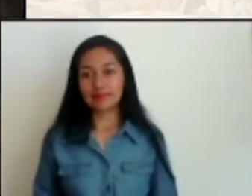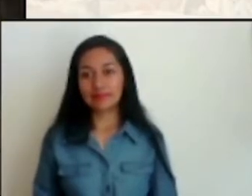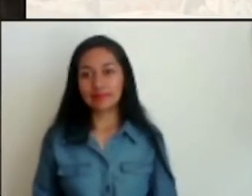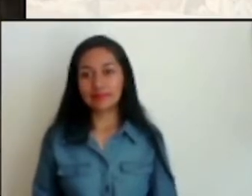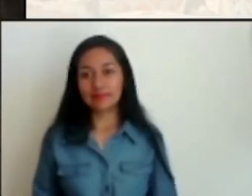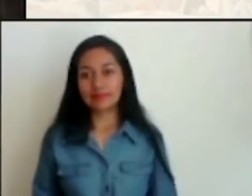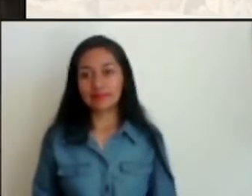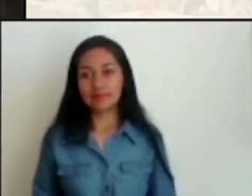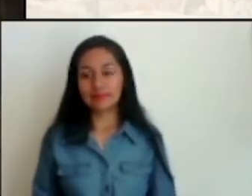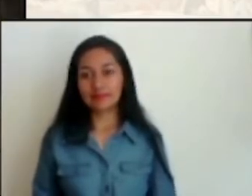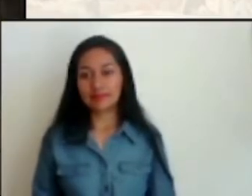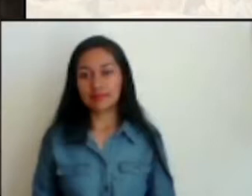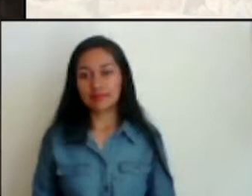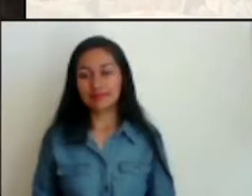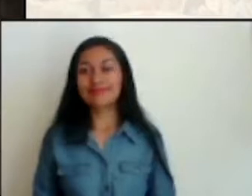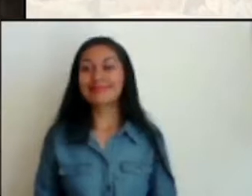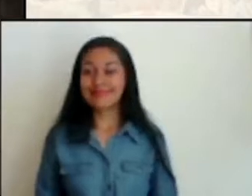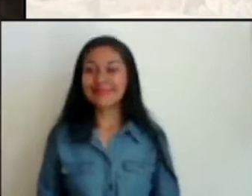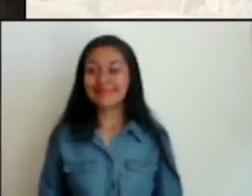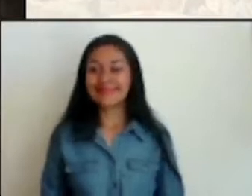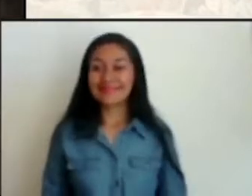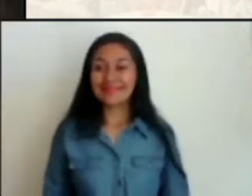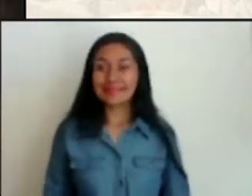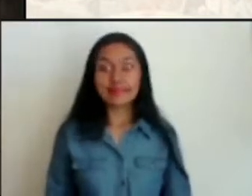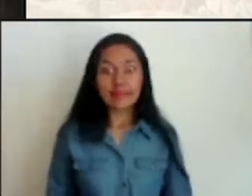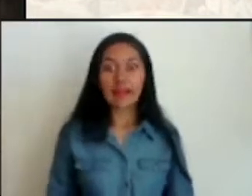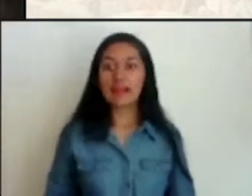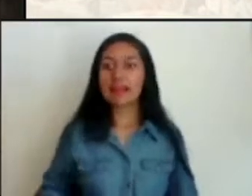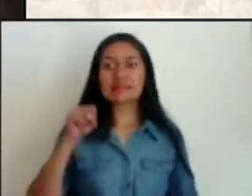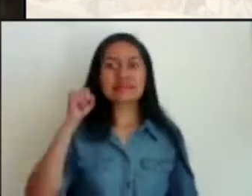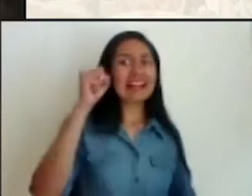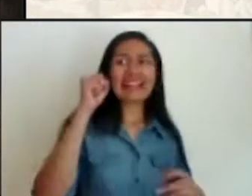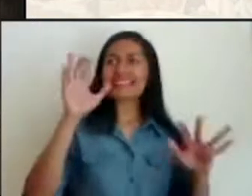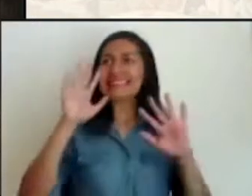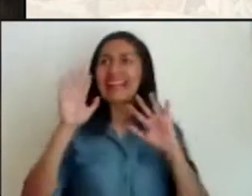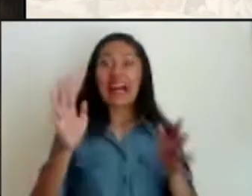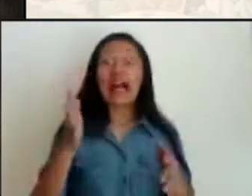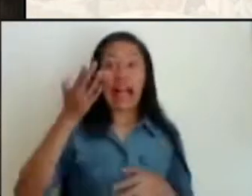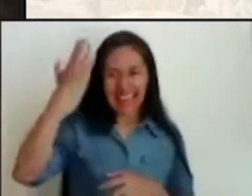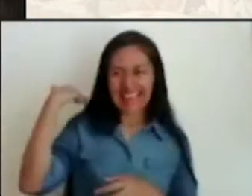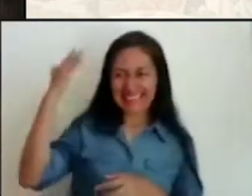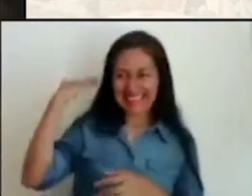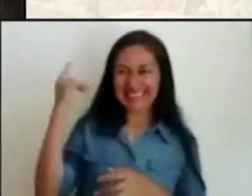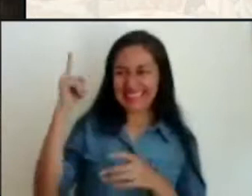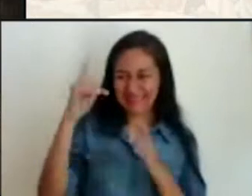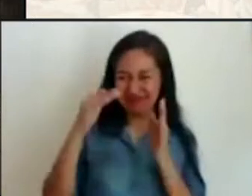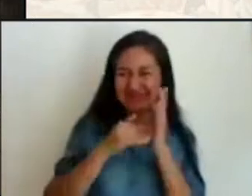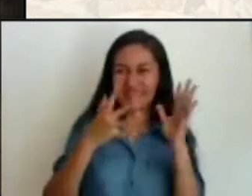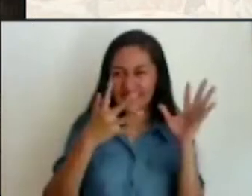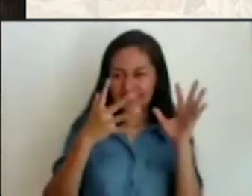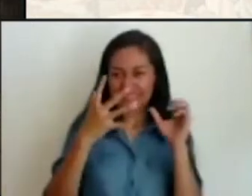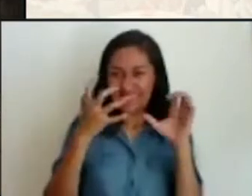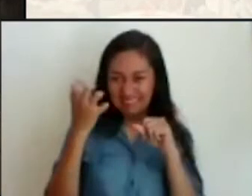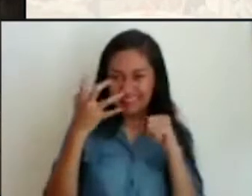Si insiste en que está conmemorando el fin de la peste que había empezado en el año anterior, 1576, que era objeto de